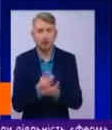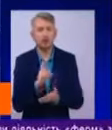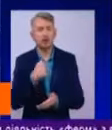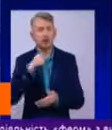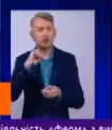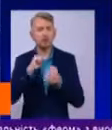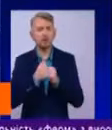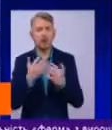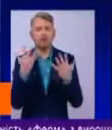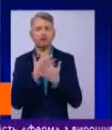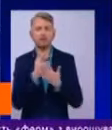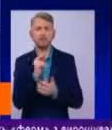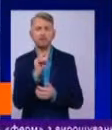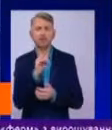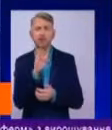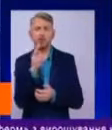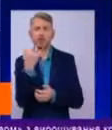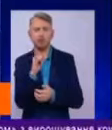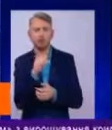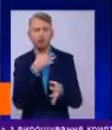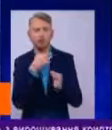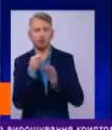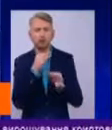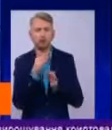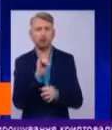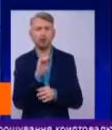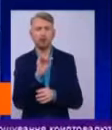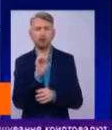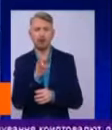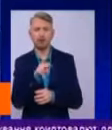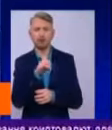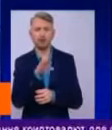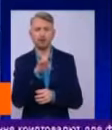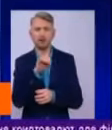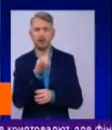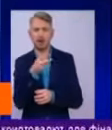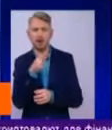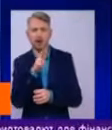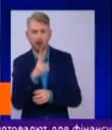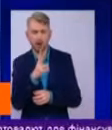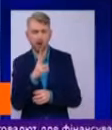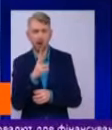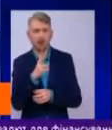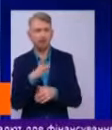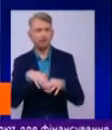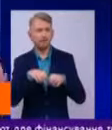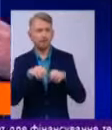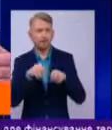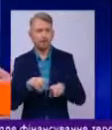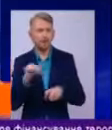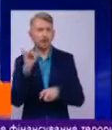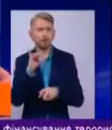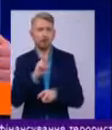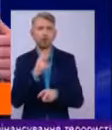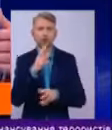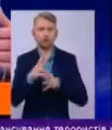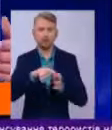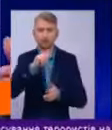фільм «Червоний» консультував Іван Петерляк, наш найголовніший фахівець з історії Другої світової війни і УПА. Тобто він